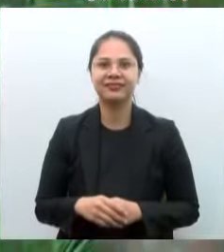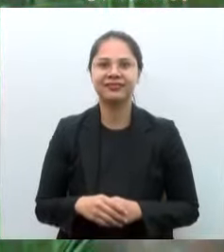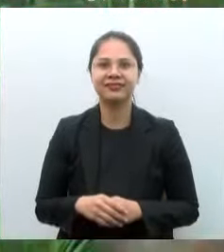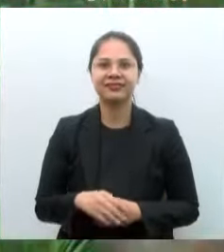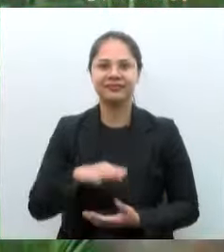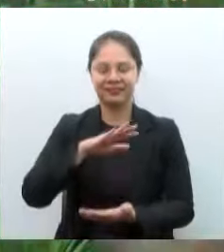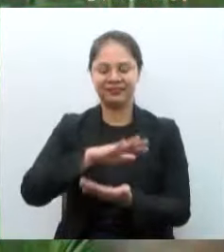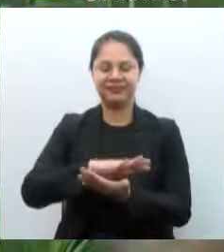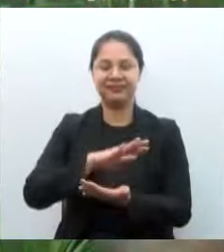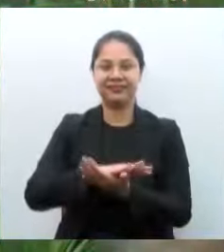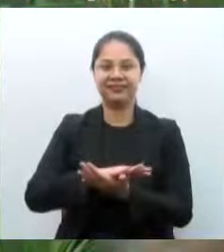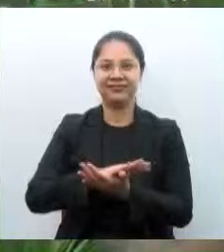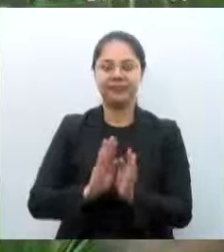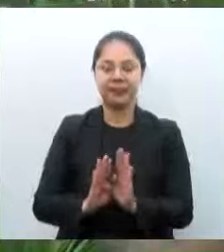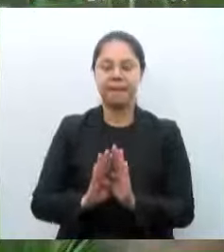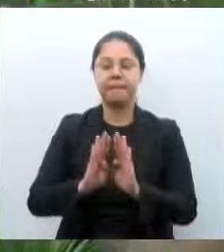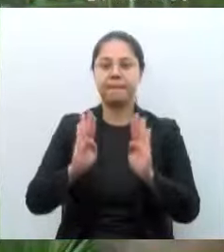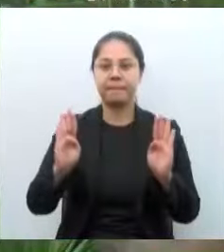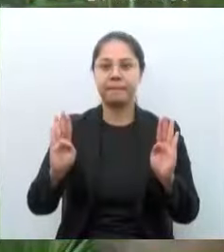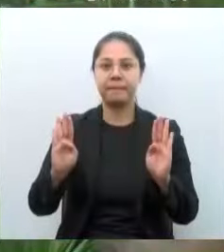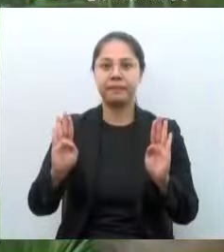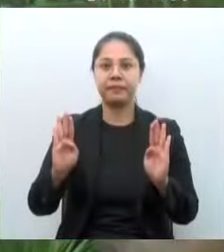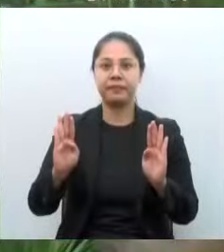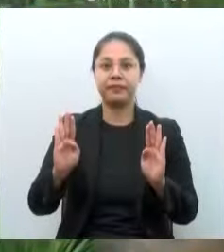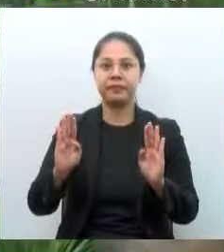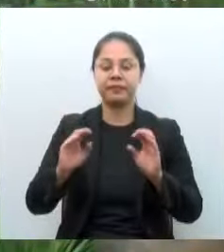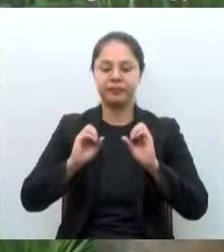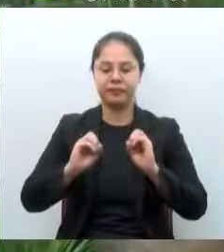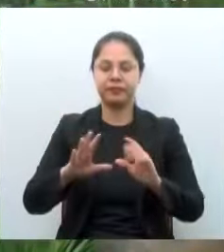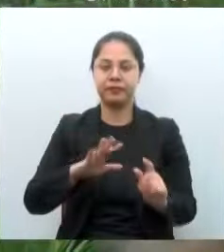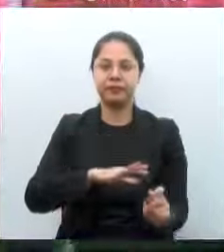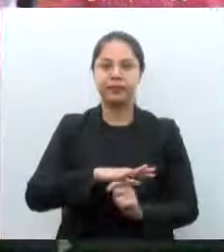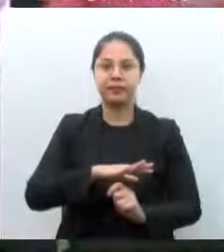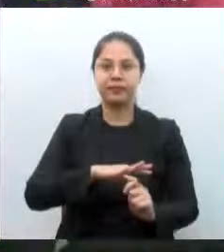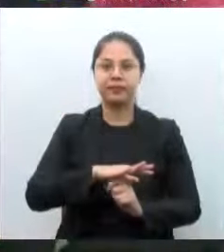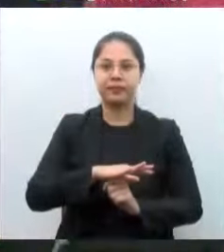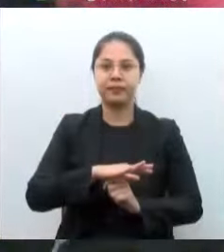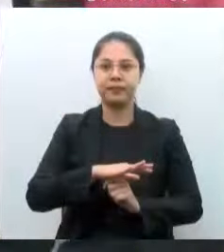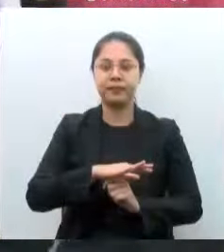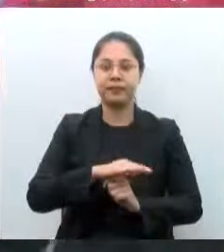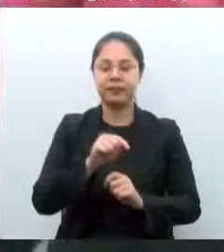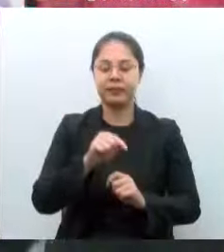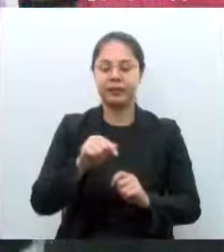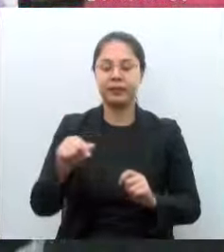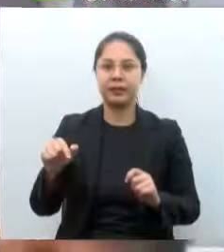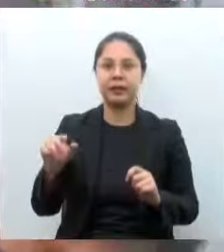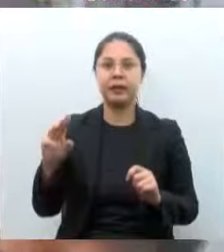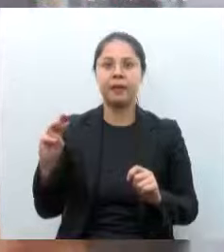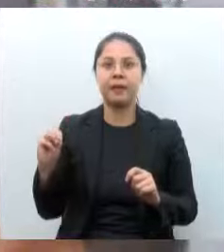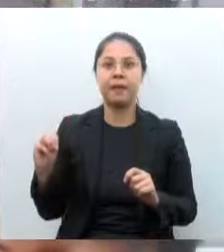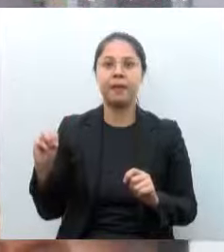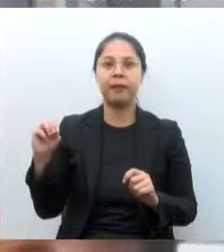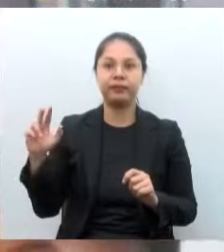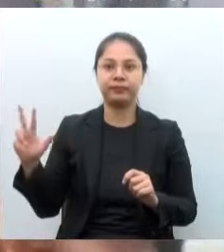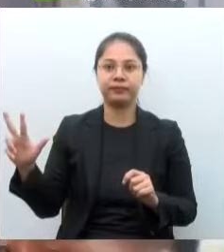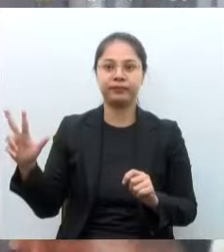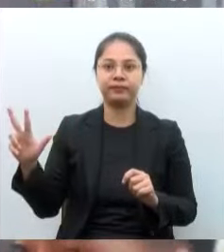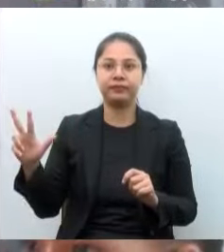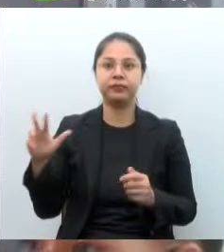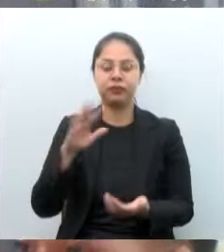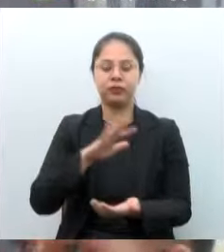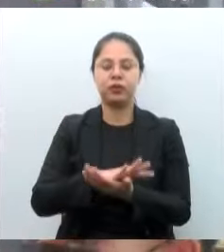โรงเรียนเปิดทำการเรียนการสอนตั้งแต่ระดับชั้นอนุบาลจนถึงมัธยมศึกษาตอนต้นนะคะโรงเรียนของเราเป็นโ